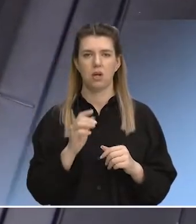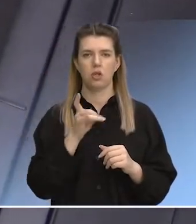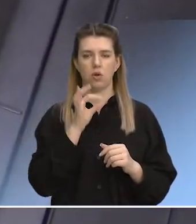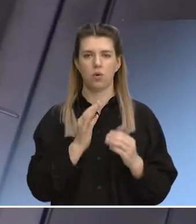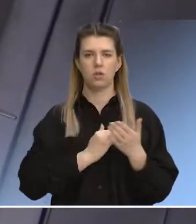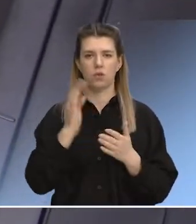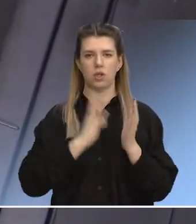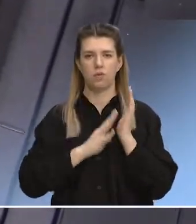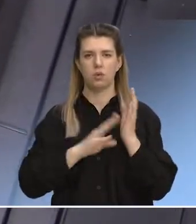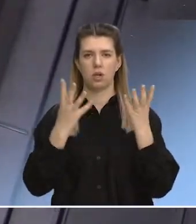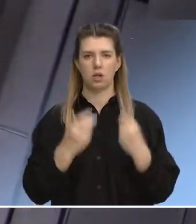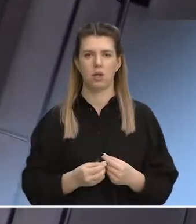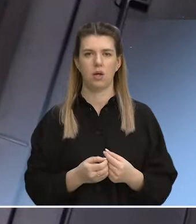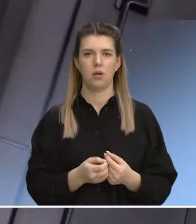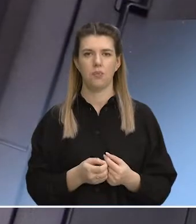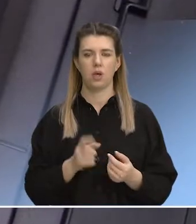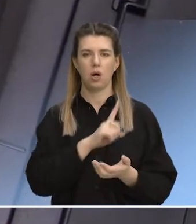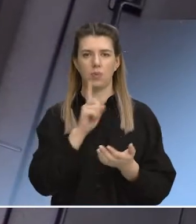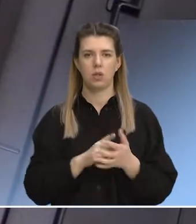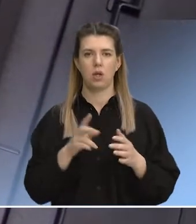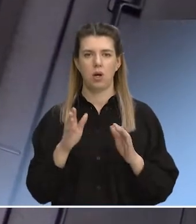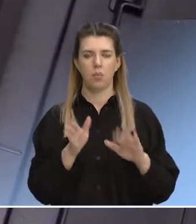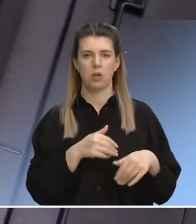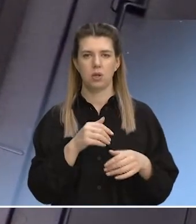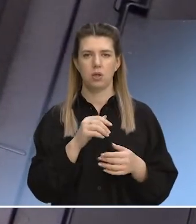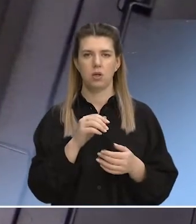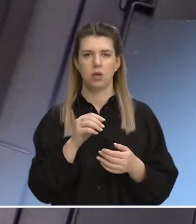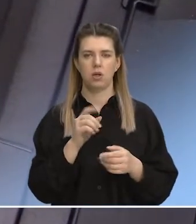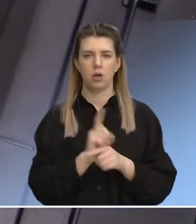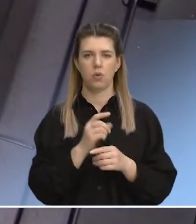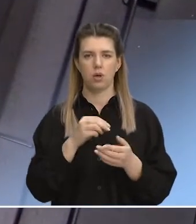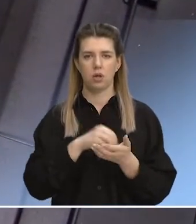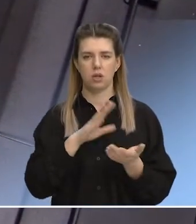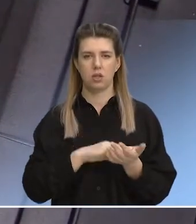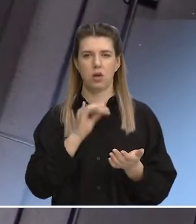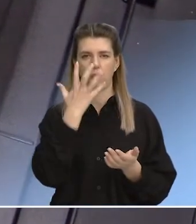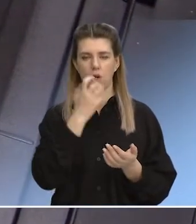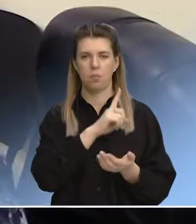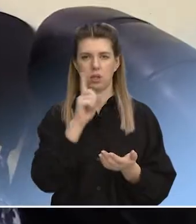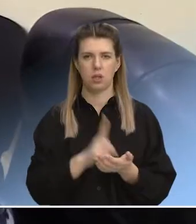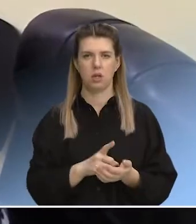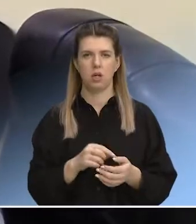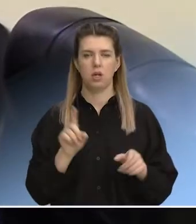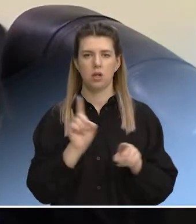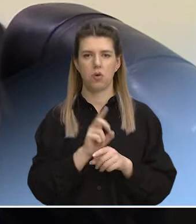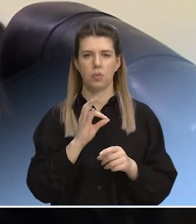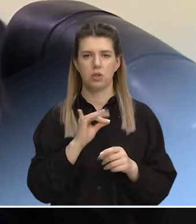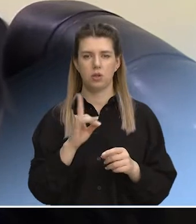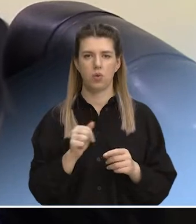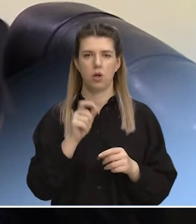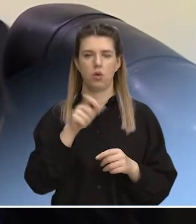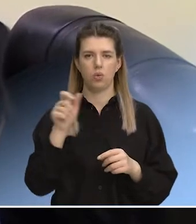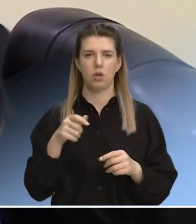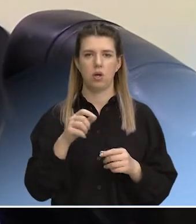на срок свыше 90 дней, обязаны пройти обязательную дактилоскопическую регистрацию и фотографирование. Данную процедуру